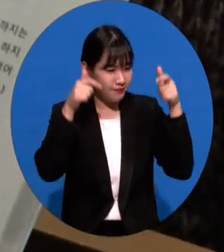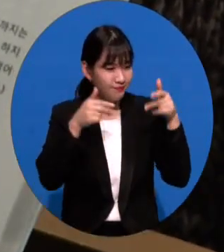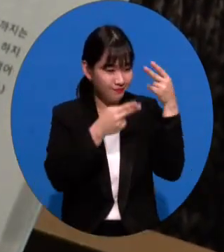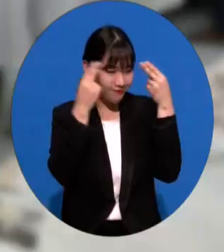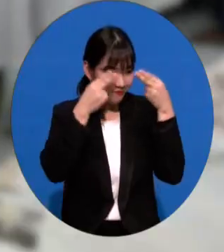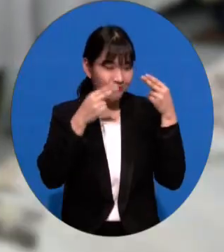첨예해지고 있습니다